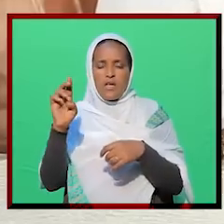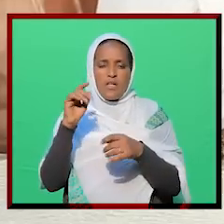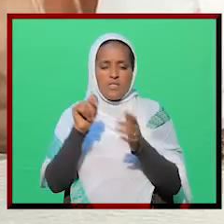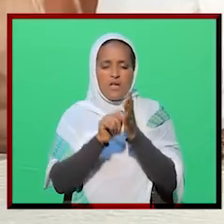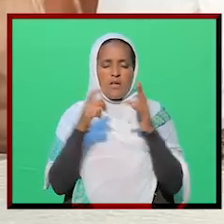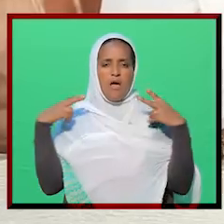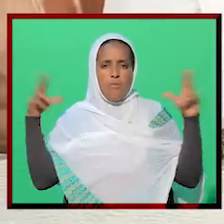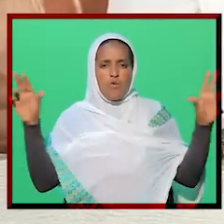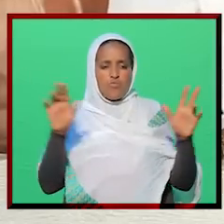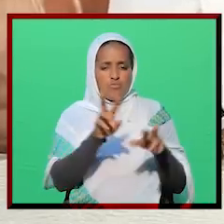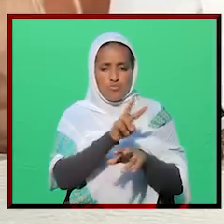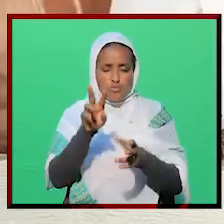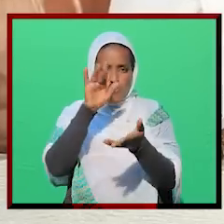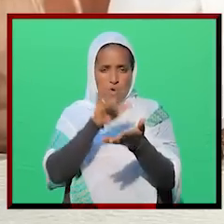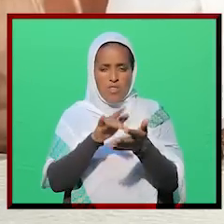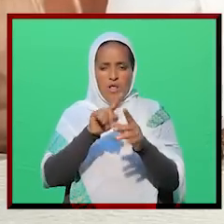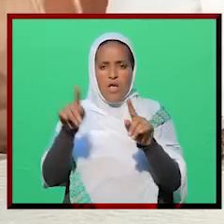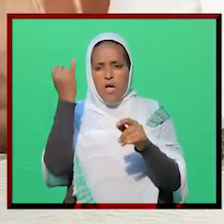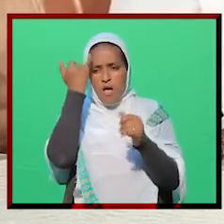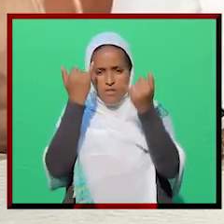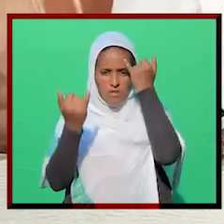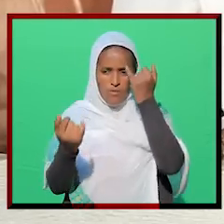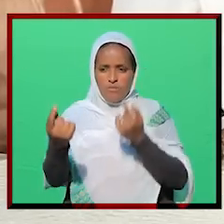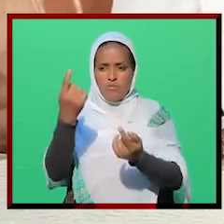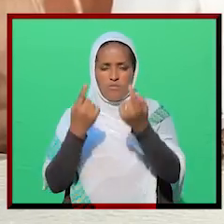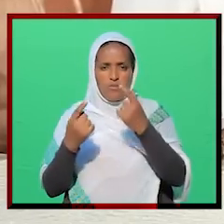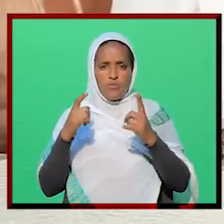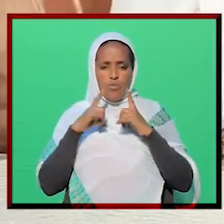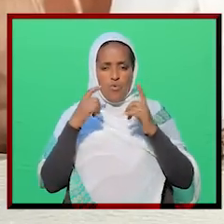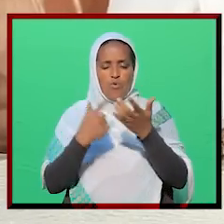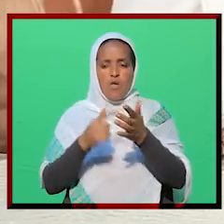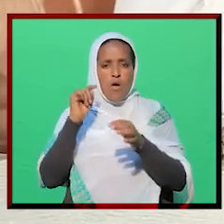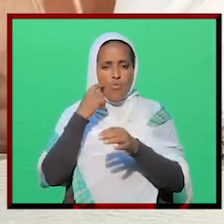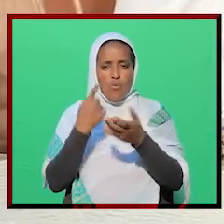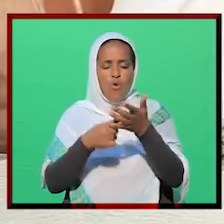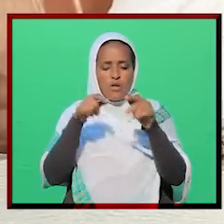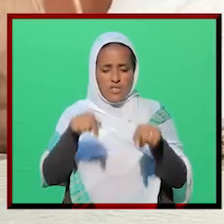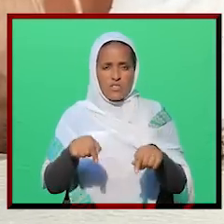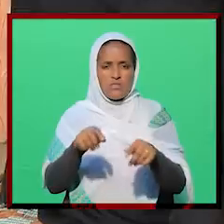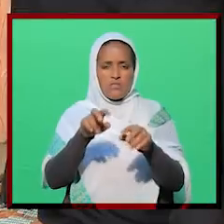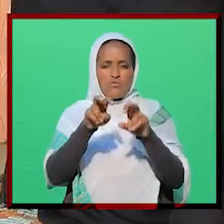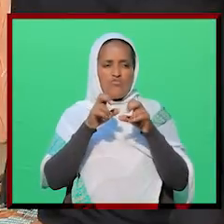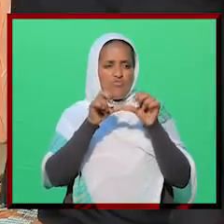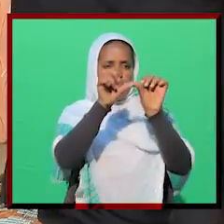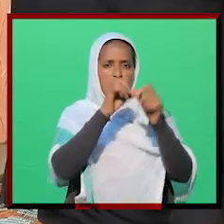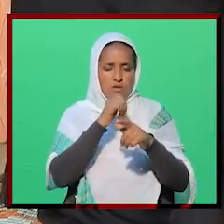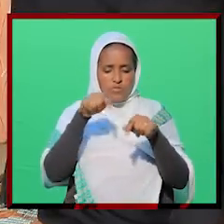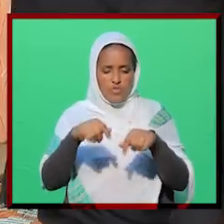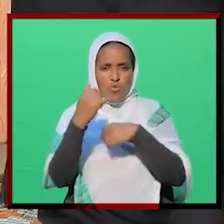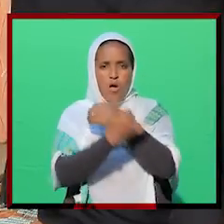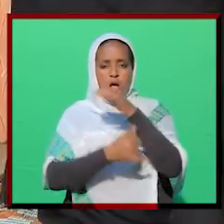በ15ኛው መቶ ክፍለ ዘመን በዚህ ማለትም በዚህ ዘራይቆብ ዘመነ መንግስት አካባቢ ራሱን ይቻለ